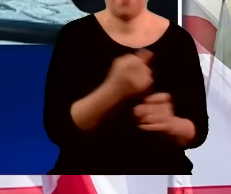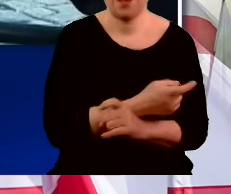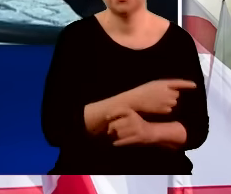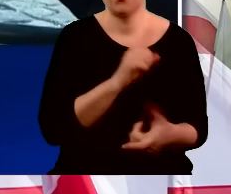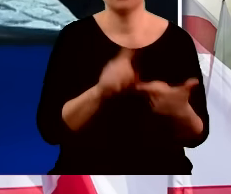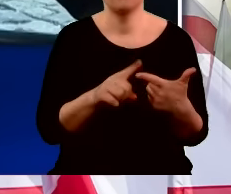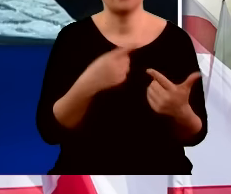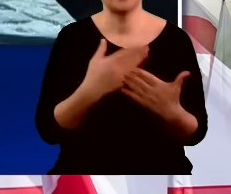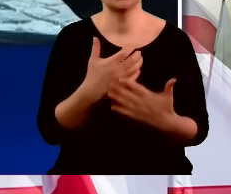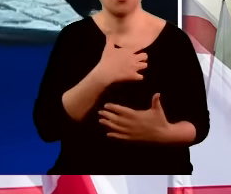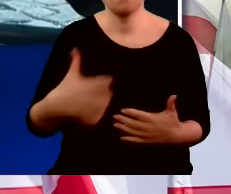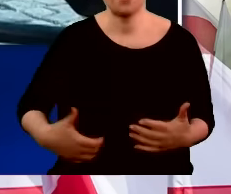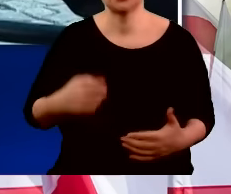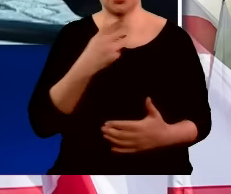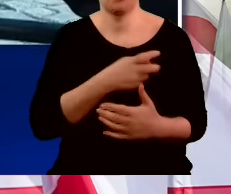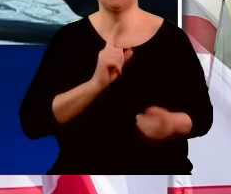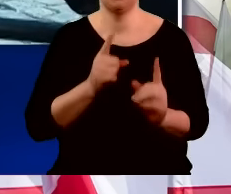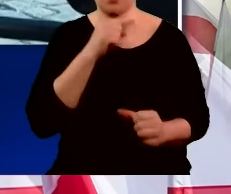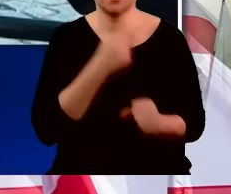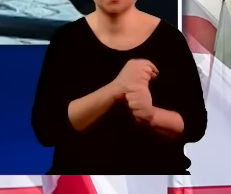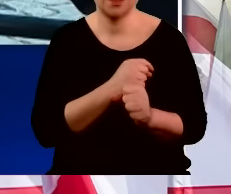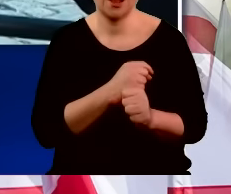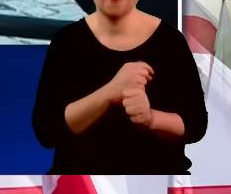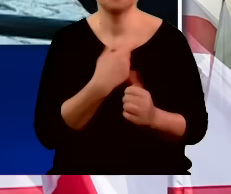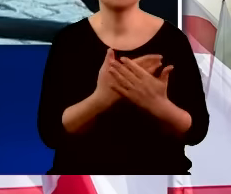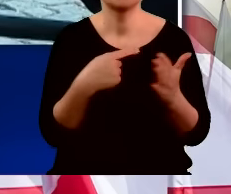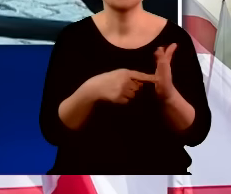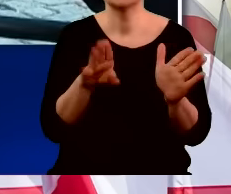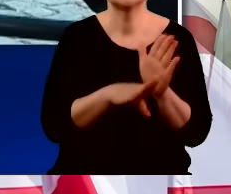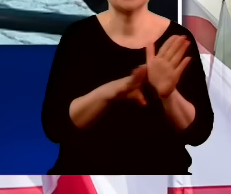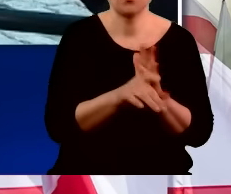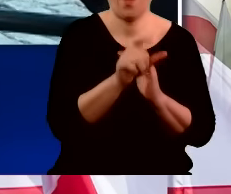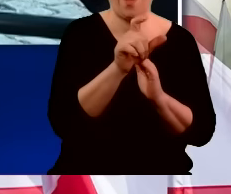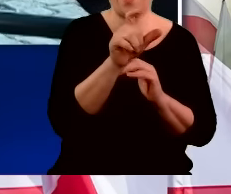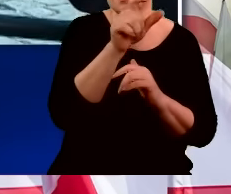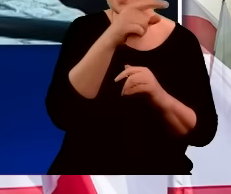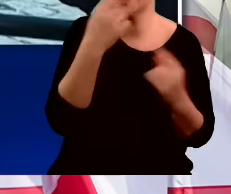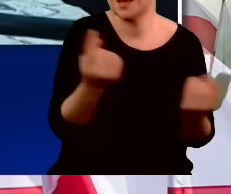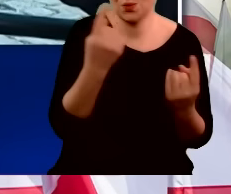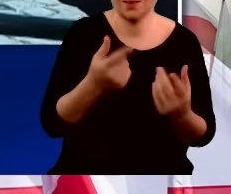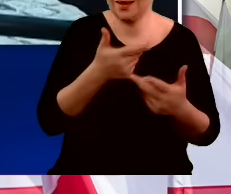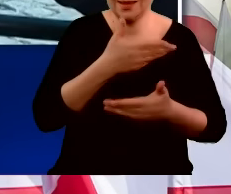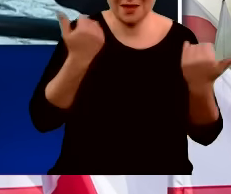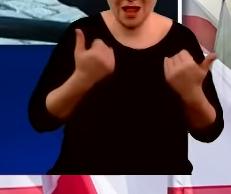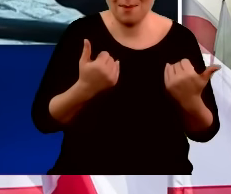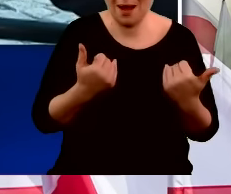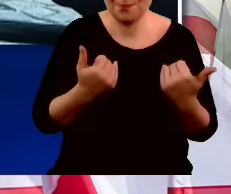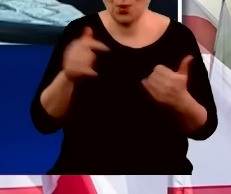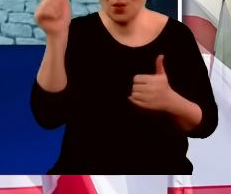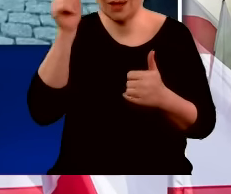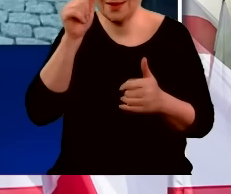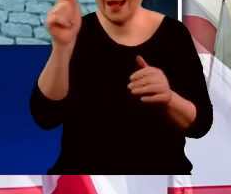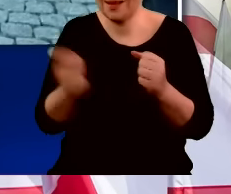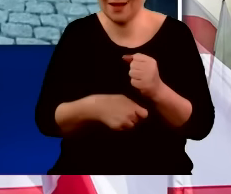marszałek Hołownia się pośpieszył z decyzją? Dlatego, że my nie mamy do czynienia ze zwykłą sytuacją od zwykłego ukarania kryminalnego posłów. My mamy do